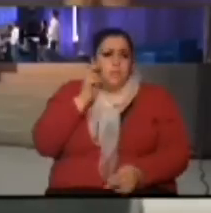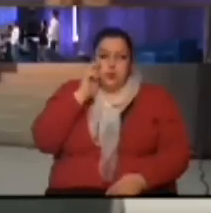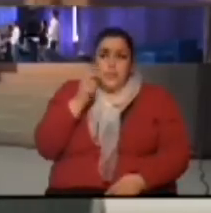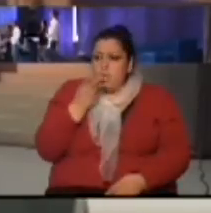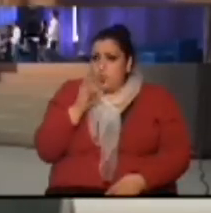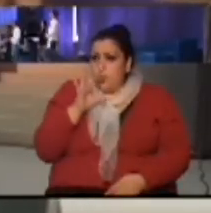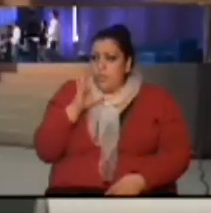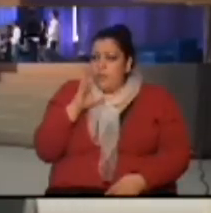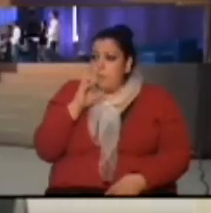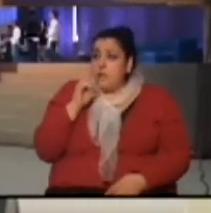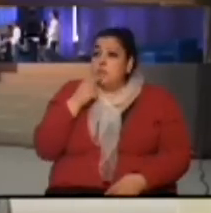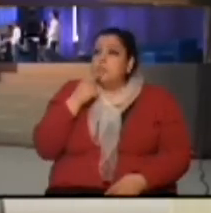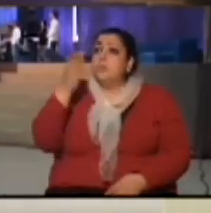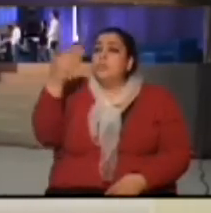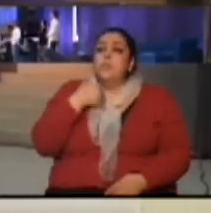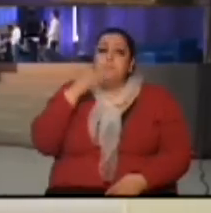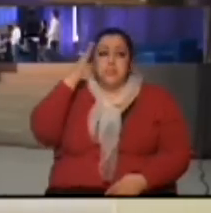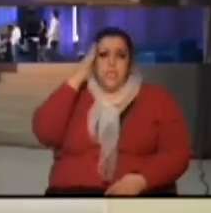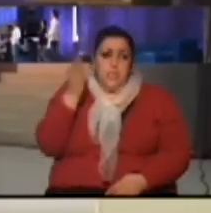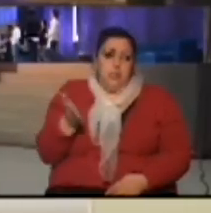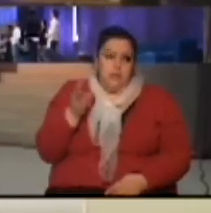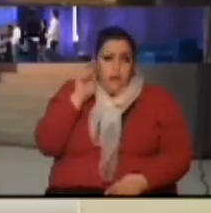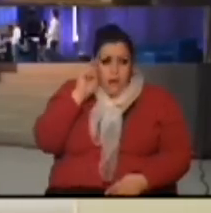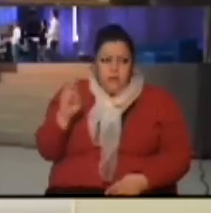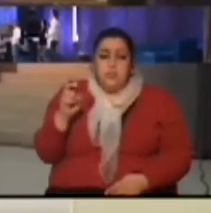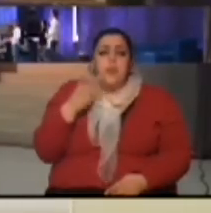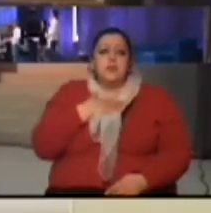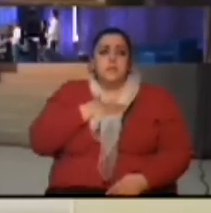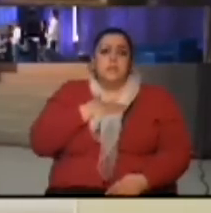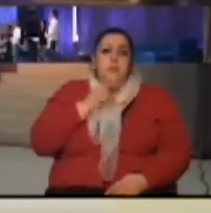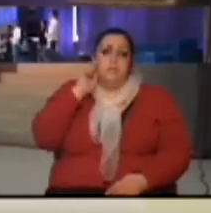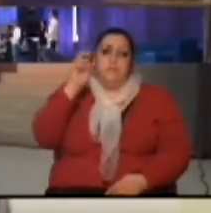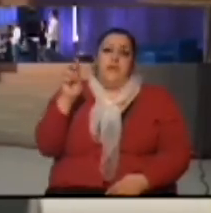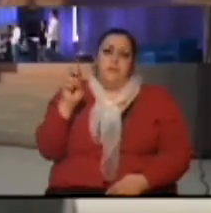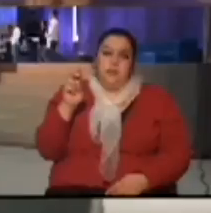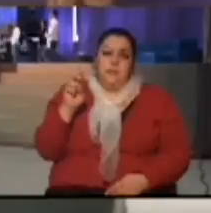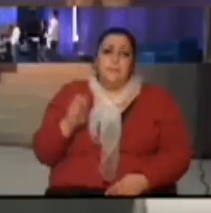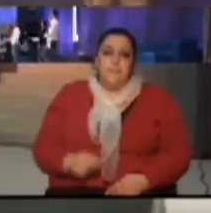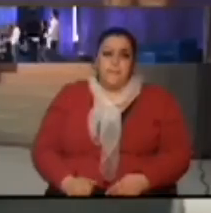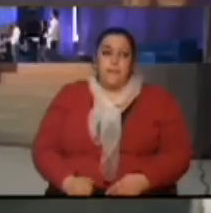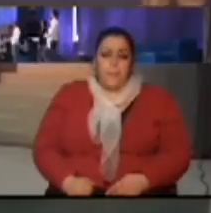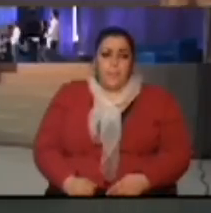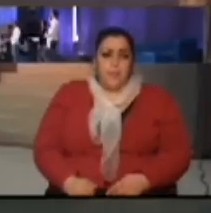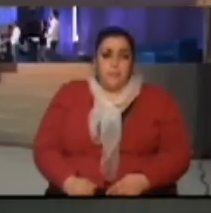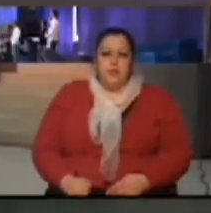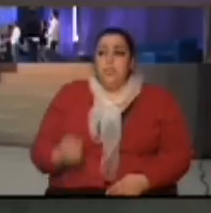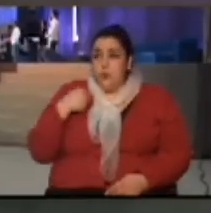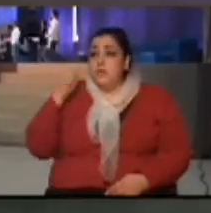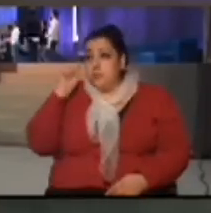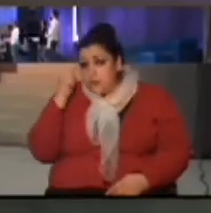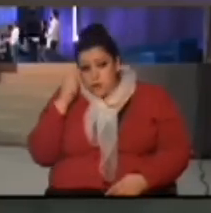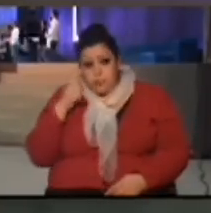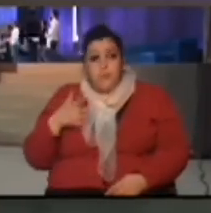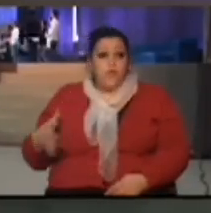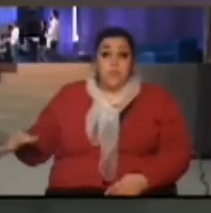Թովմասը ասեց, ով իմ Տեր, ով իմ Աստված, ու ես մտածում եմ, որ այսօր